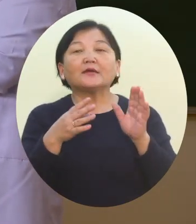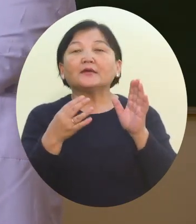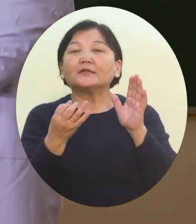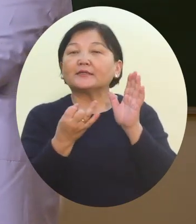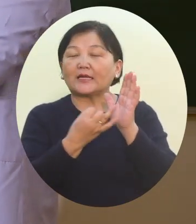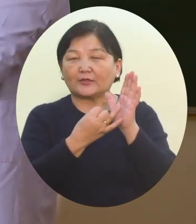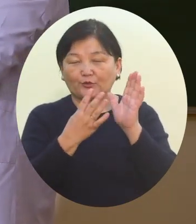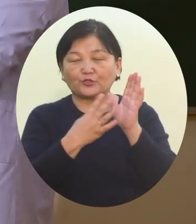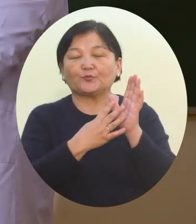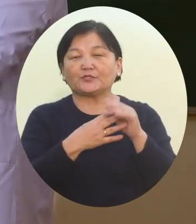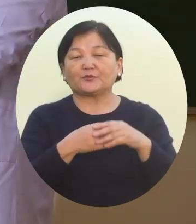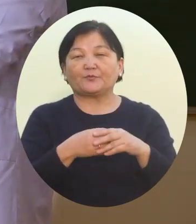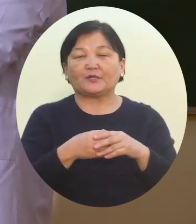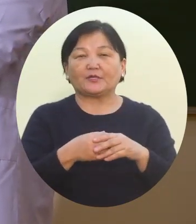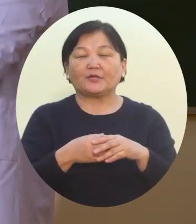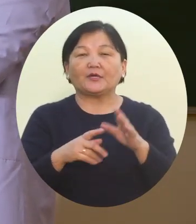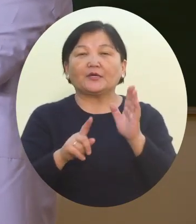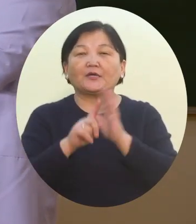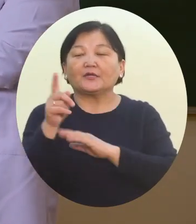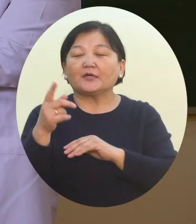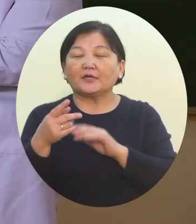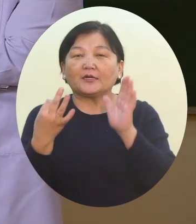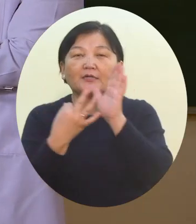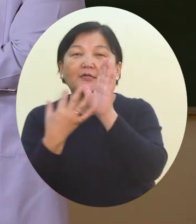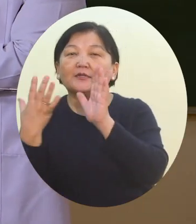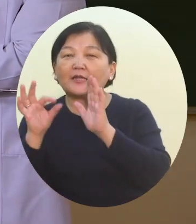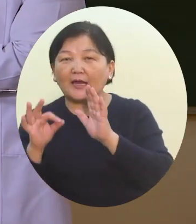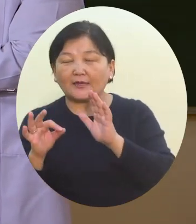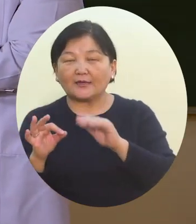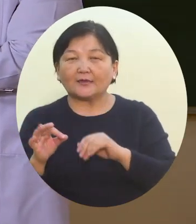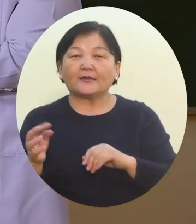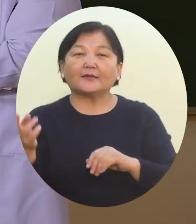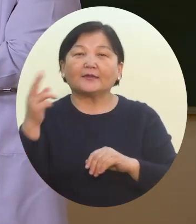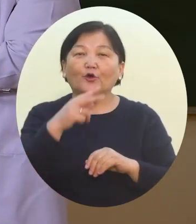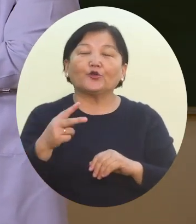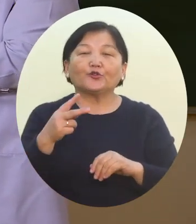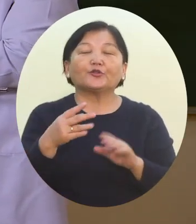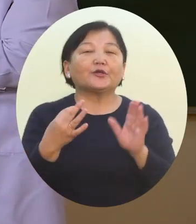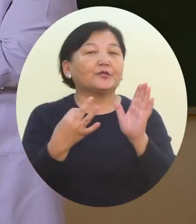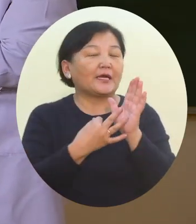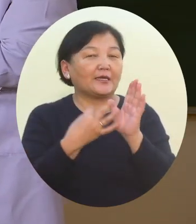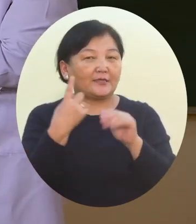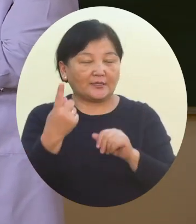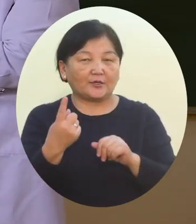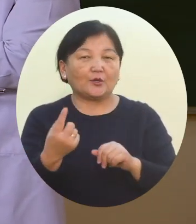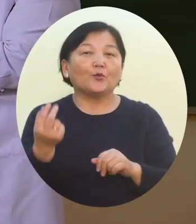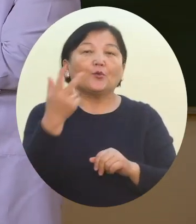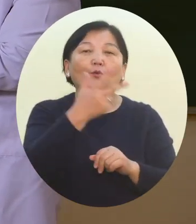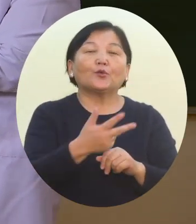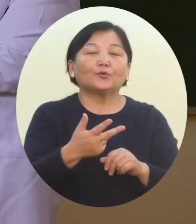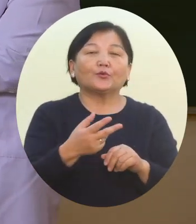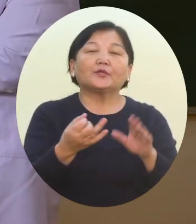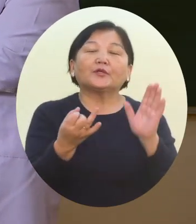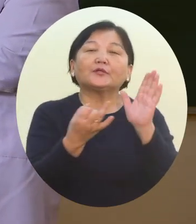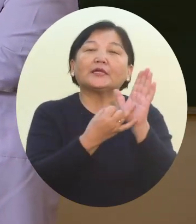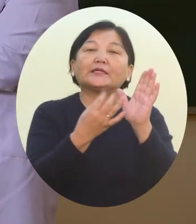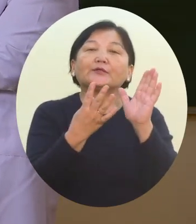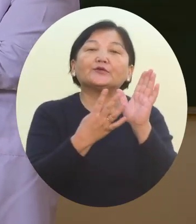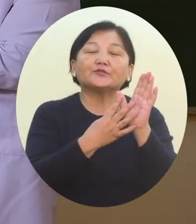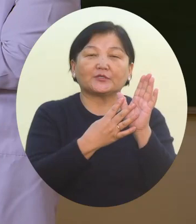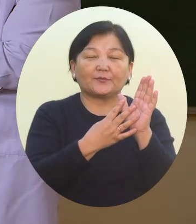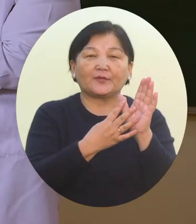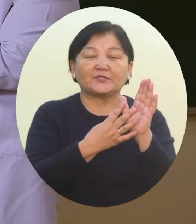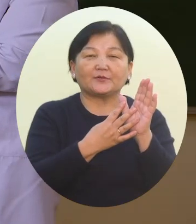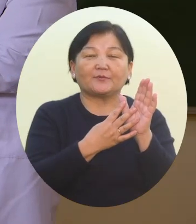тэмдэглээрэй. За тэгэхээр бид нар бол 3 удаа хэмжсэн чинь 3 өөр судасны зохиолтын тоо гарч байна. Тэгэхээр бид нар бол